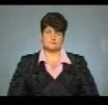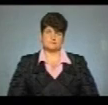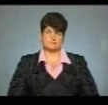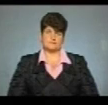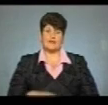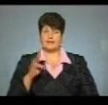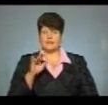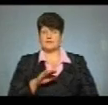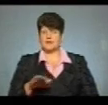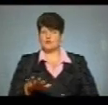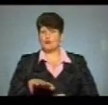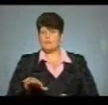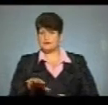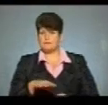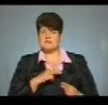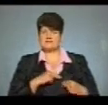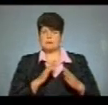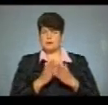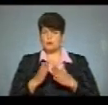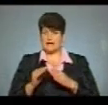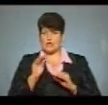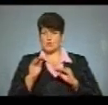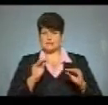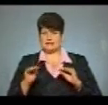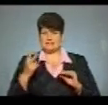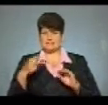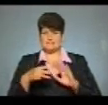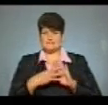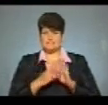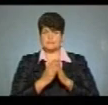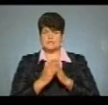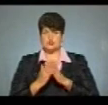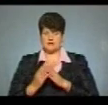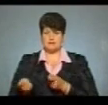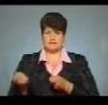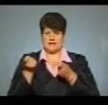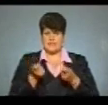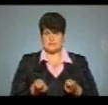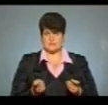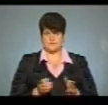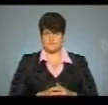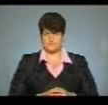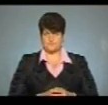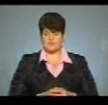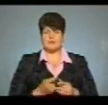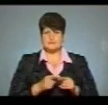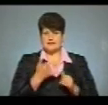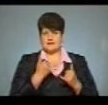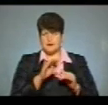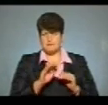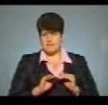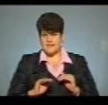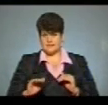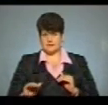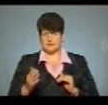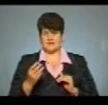На дитячому майданчику працівники бібліотеки розкладають 28 книжок, які принесли з собою. Це і для маленьких діточок